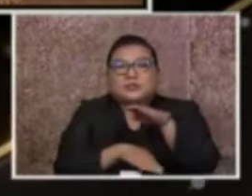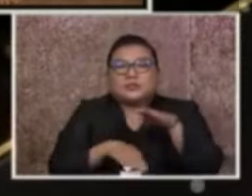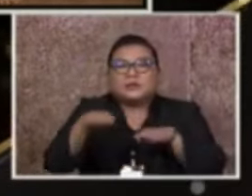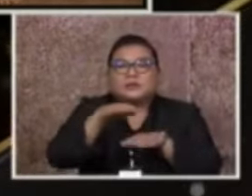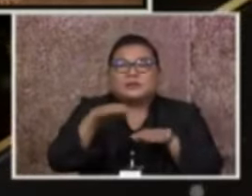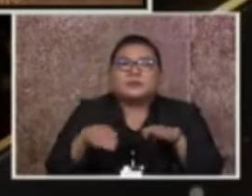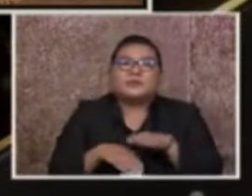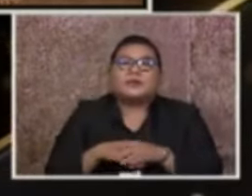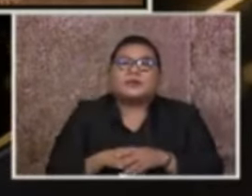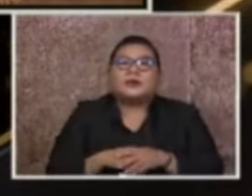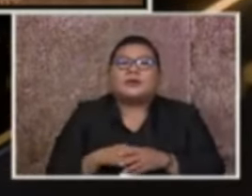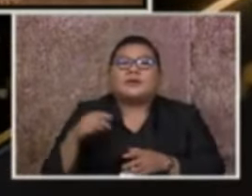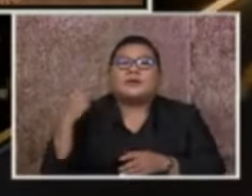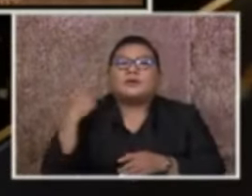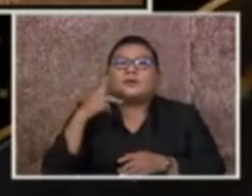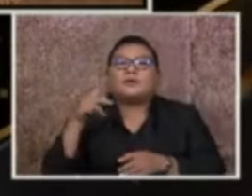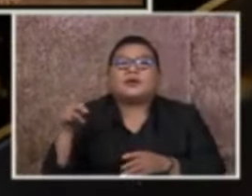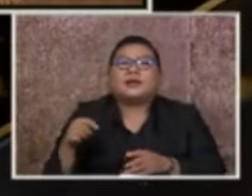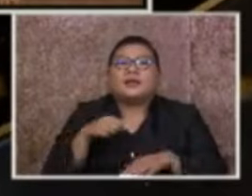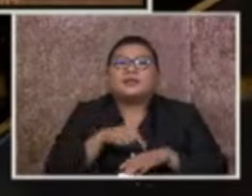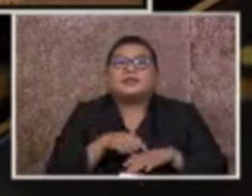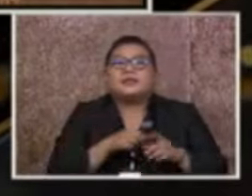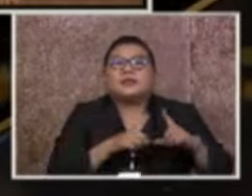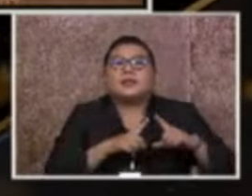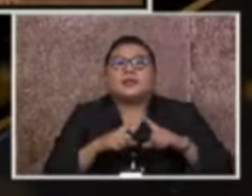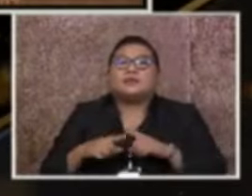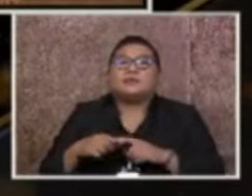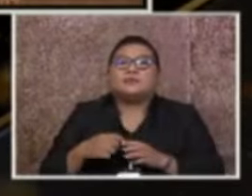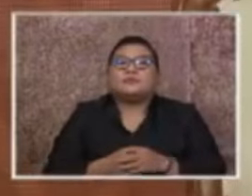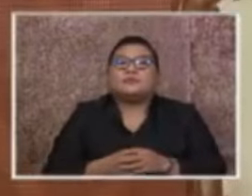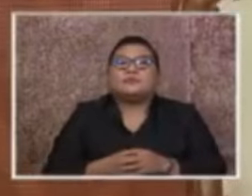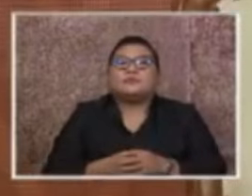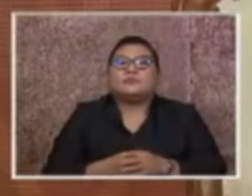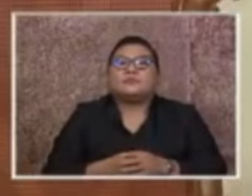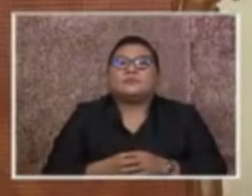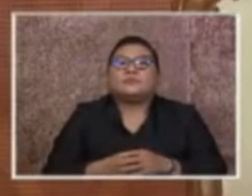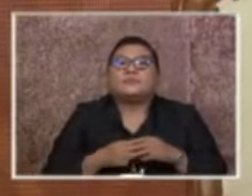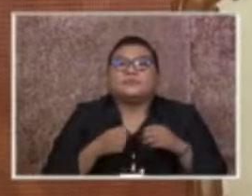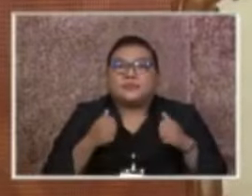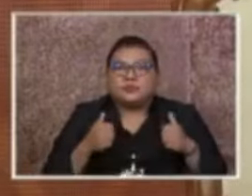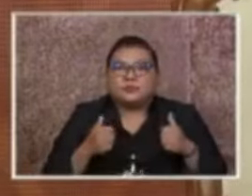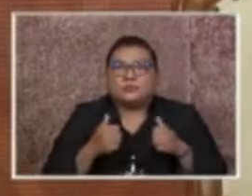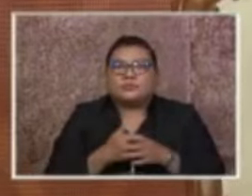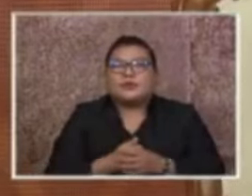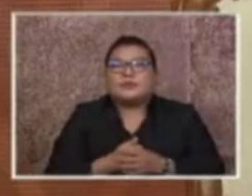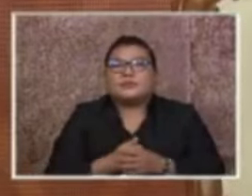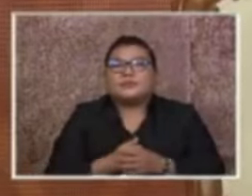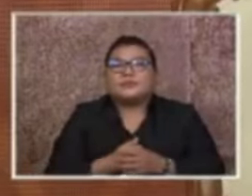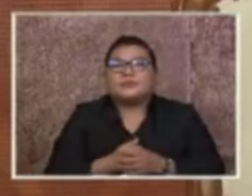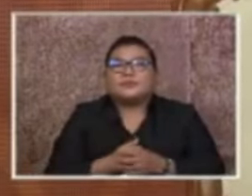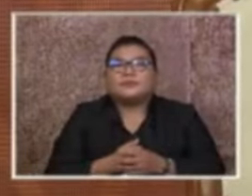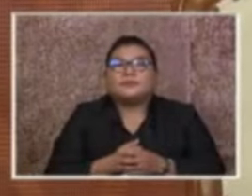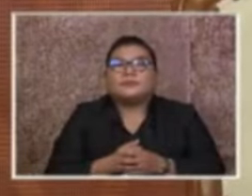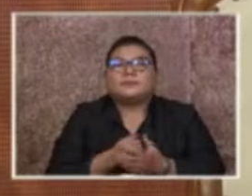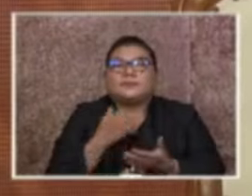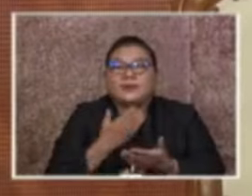kewenangan yang ada di Karangasem sehingga ini perlu rasanya untuk hubungan ini betul-betul menjadi lebih baik itu pertanyaan yang saya